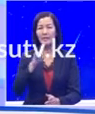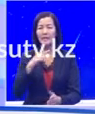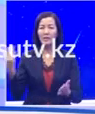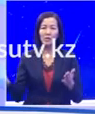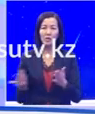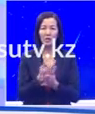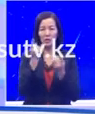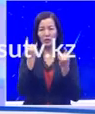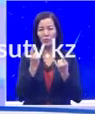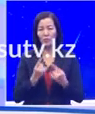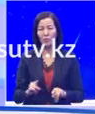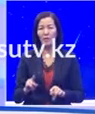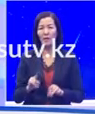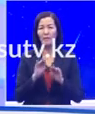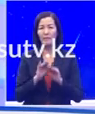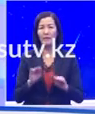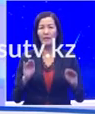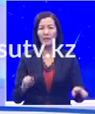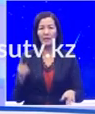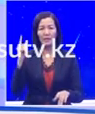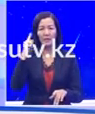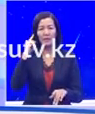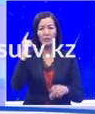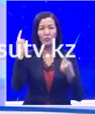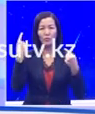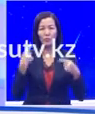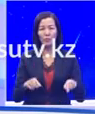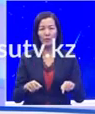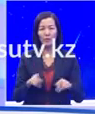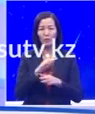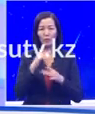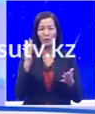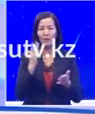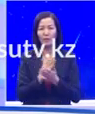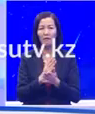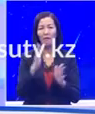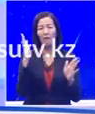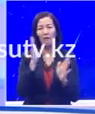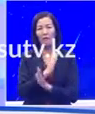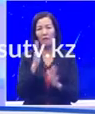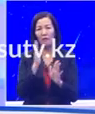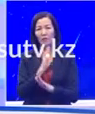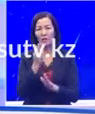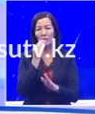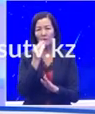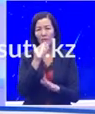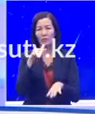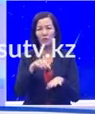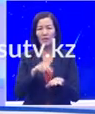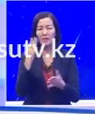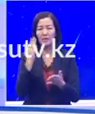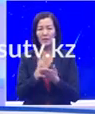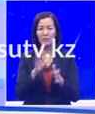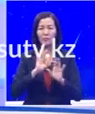Елімізде жаңа туған балалар арасында есту қабілетінің төмендігі көбейген. Мамандар мұны экология мен тамақтанудың кері әсері деп